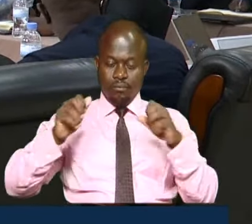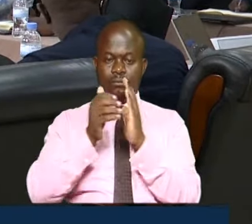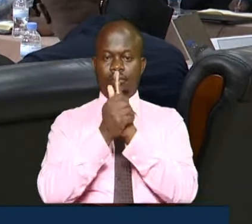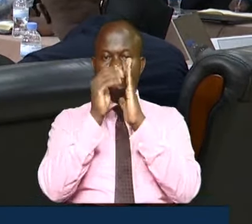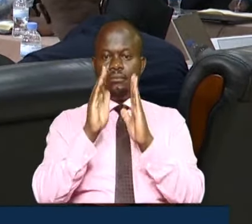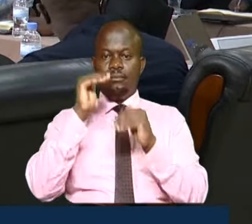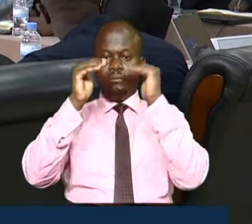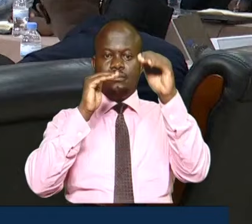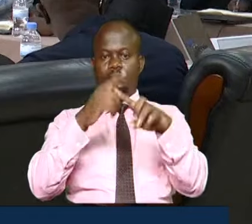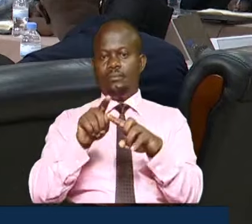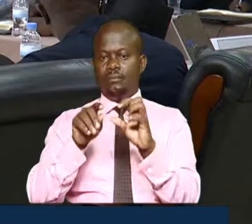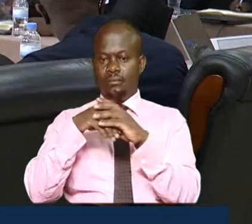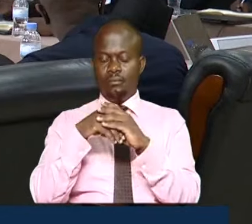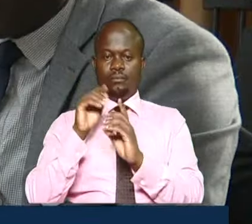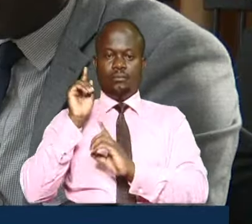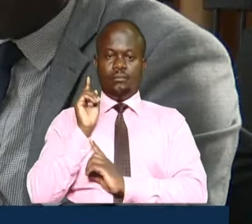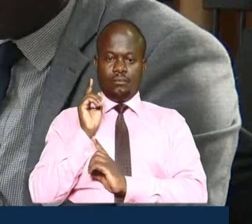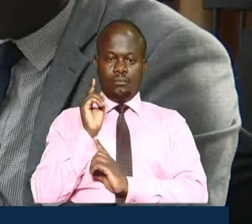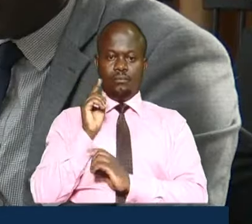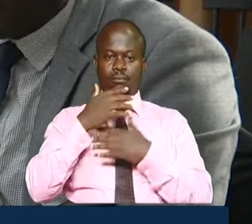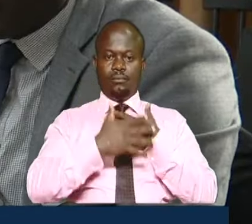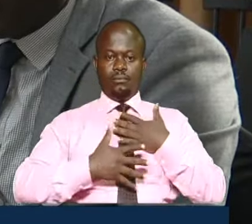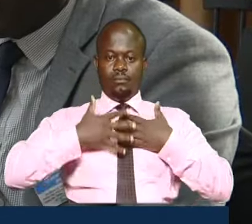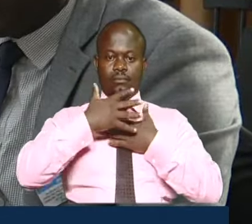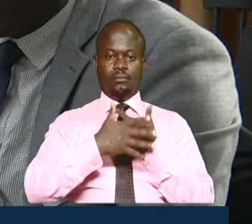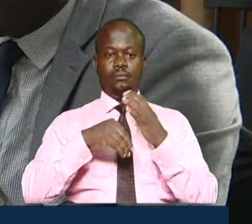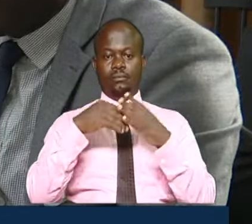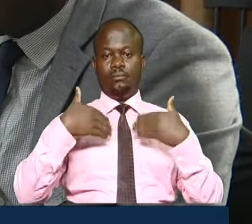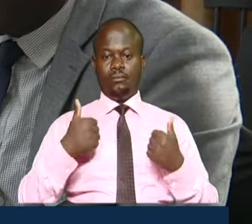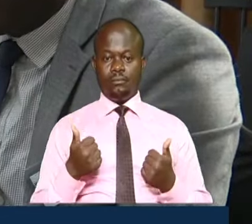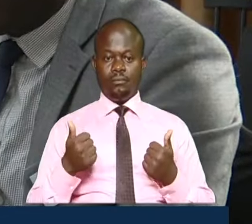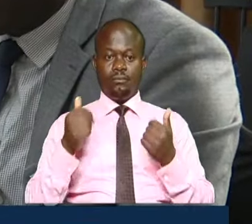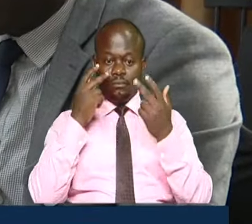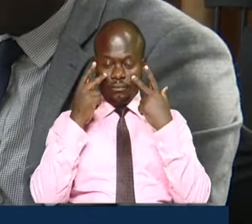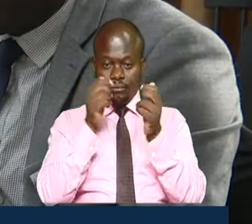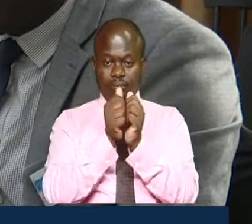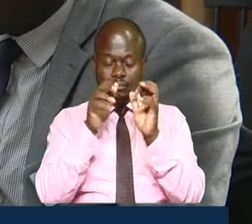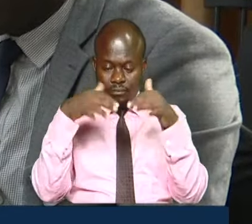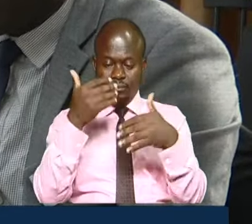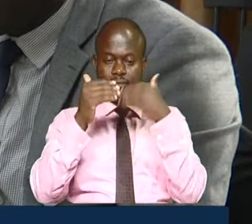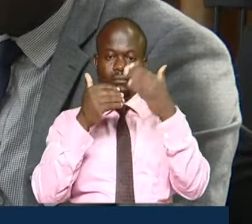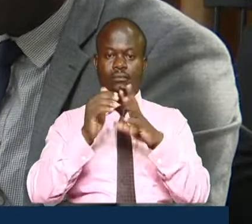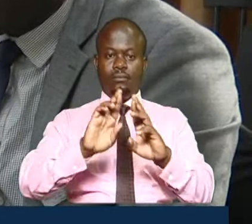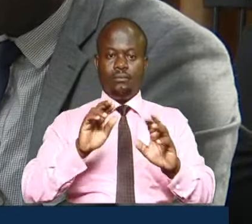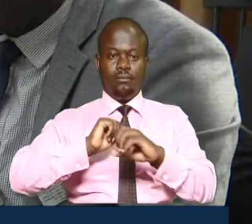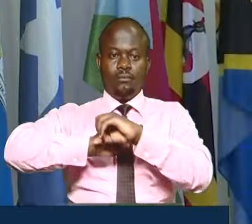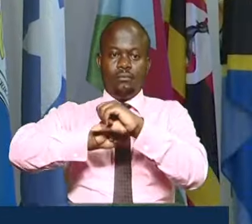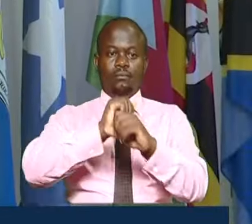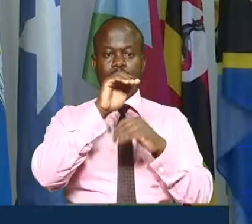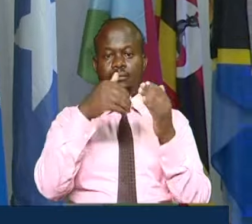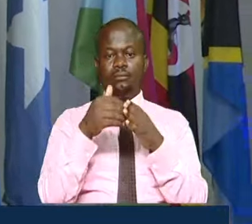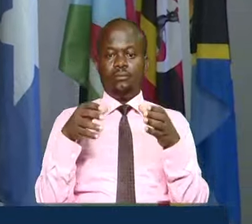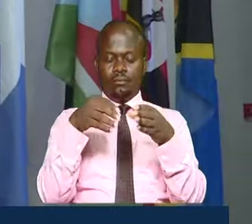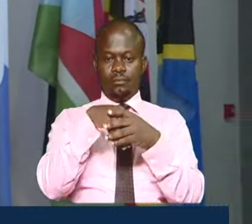n'inararibonye mu nzego zitandukanye zirimo iz'umutekano, siyansi ndetse n'ubuzima. Barimo kurebera hamwe uko inzego ziteguye mu kurinda abaturage b'ibihugu bihuriye mu